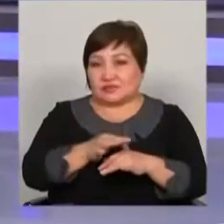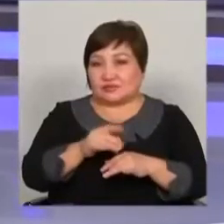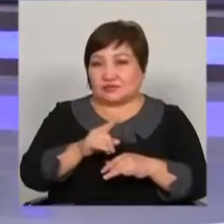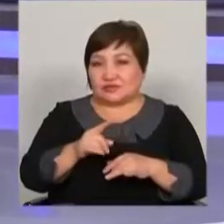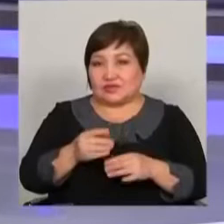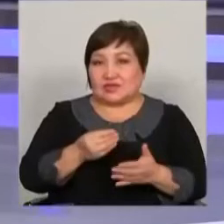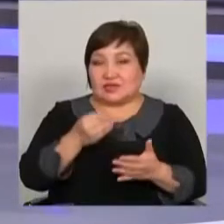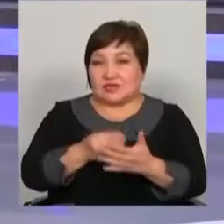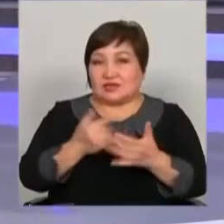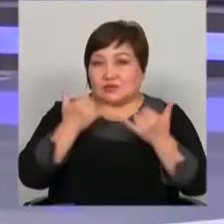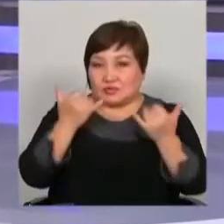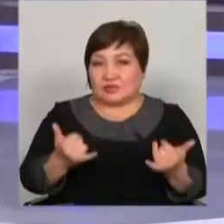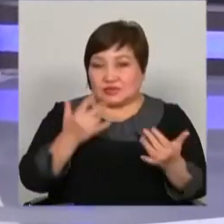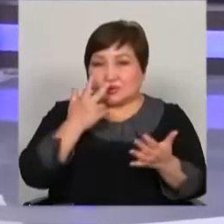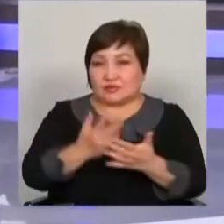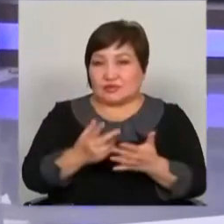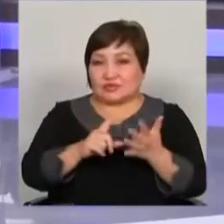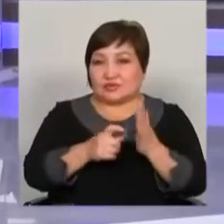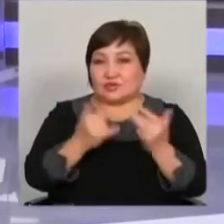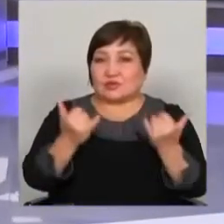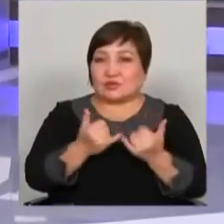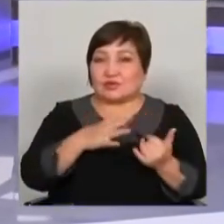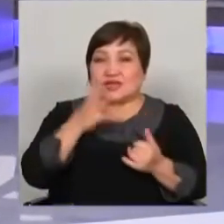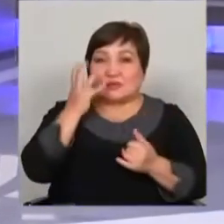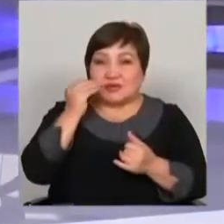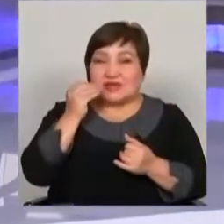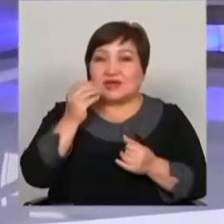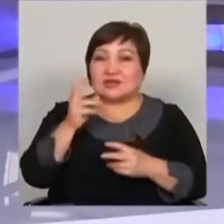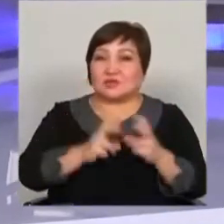Құрметті көрермен, бүгін бізде студияда қонақта болған Алматы индустриалды